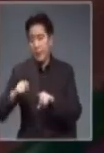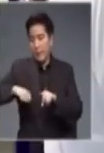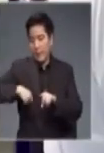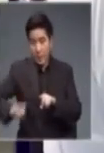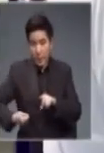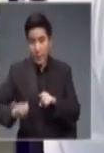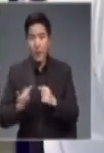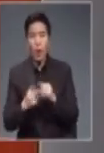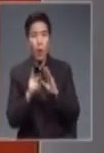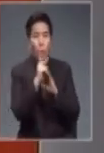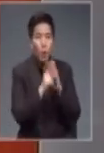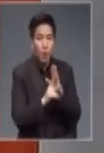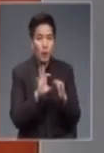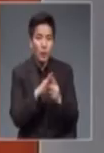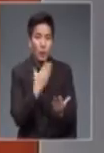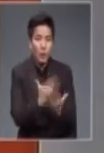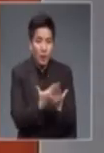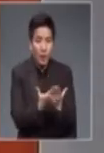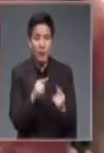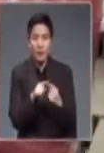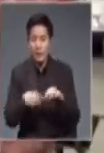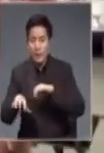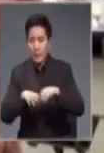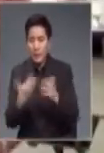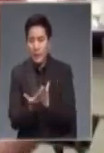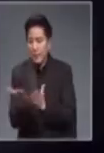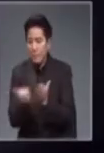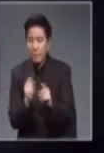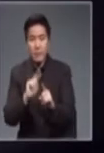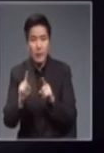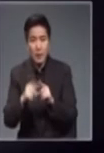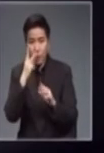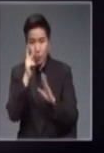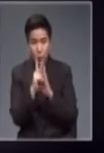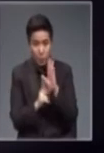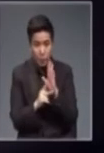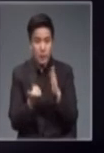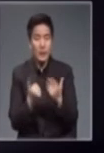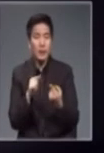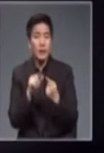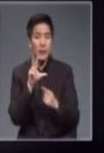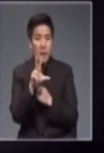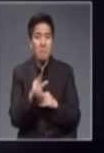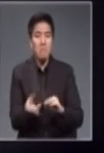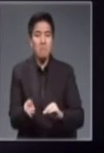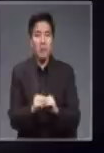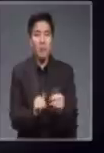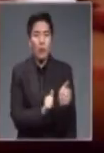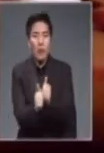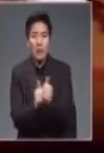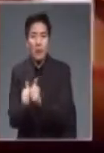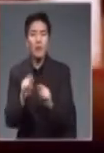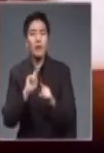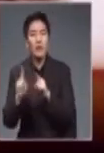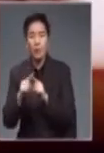าจจะแค่4ปีเต็มที่นะครับหรืออาจจะไม่ถึงเพราะนั้นก็แน่นอนก็คงต้องทุ่มเทกับนโยบายที่มีผลทาง